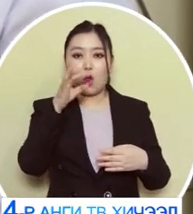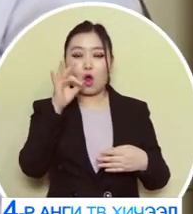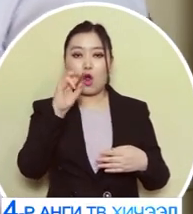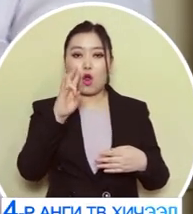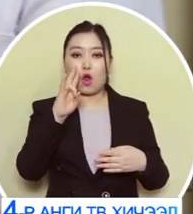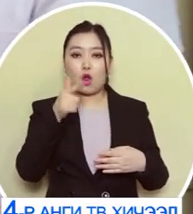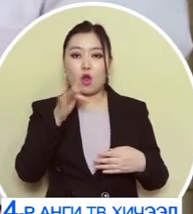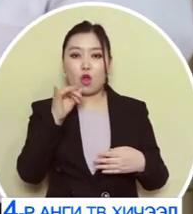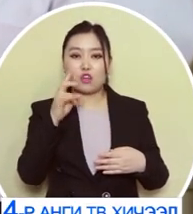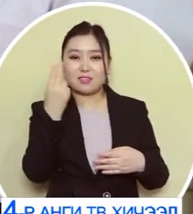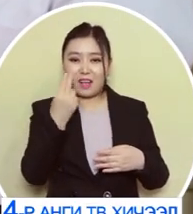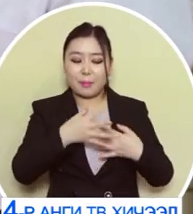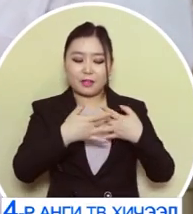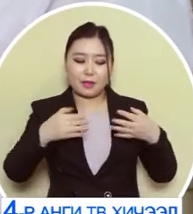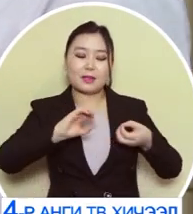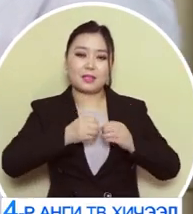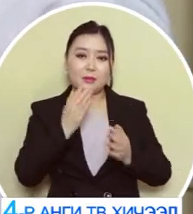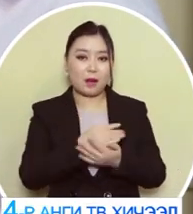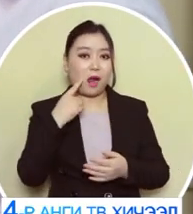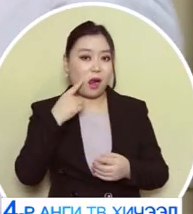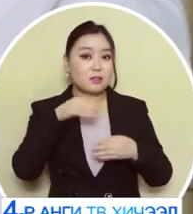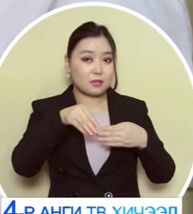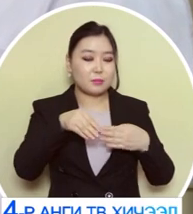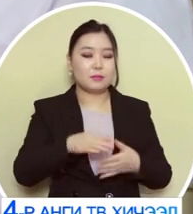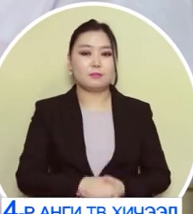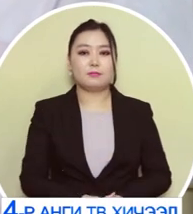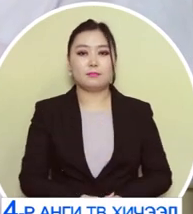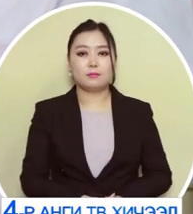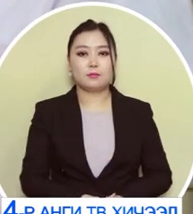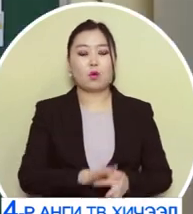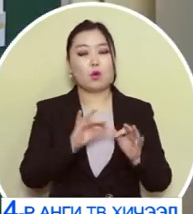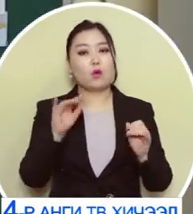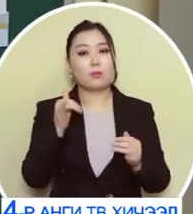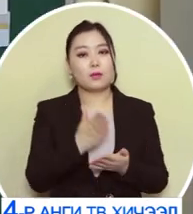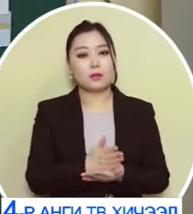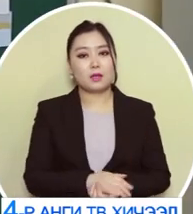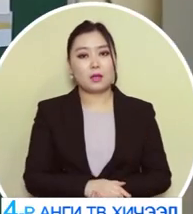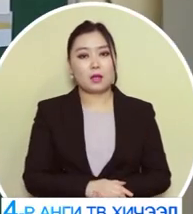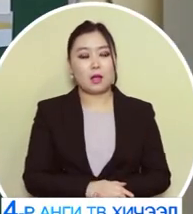Өткіз қағаз ол қалайдан жасалғандықтан жанды.